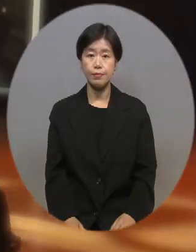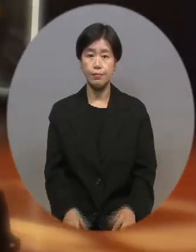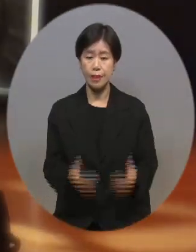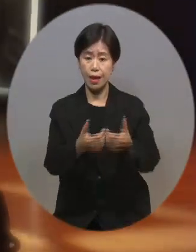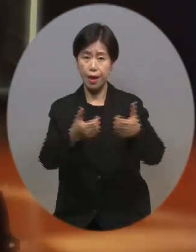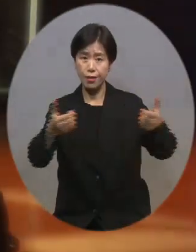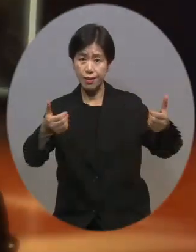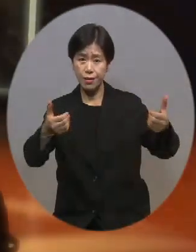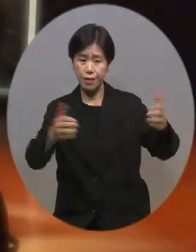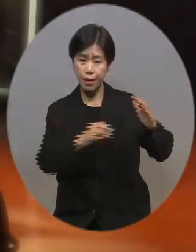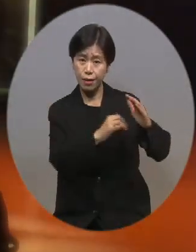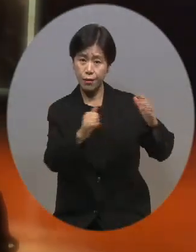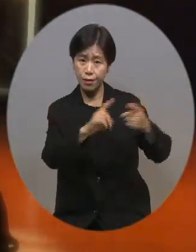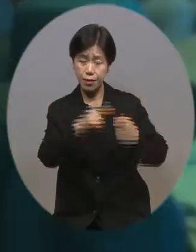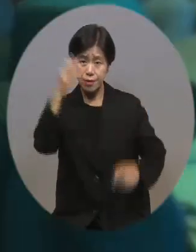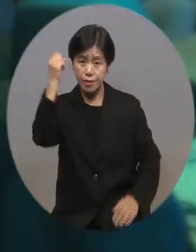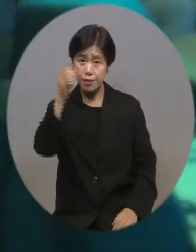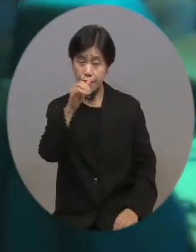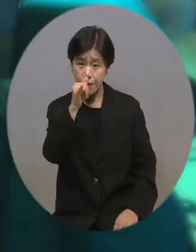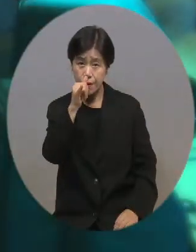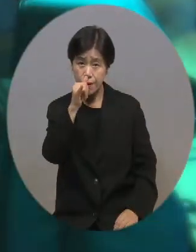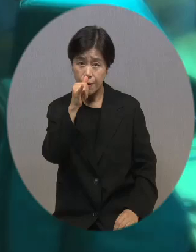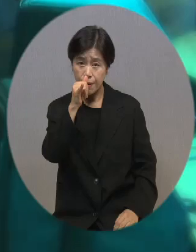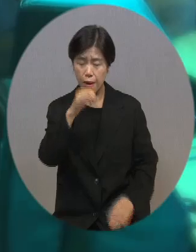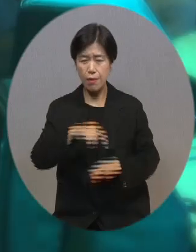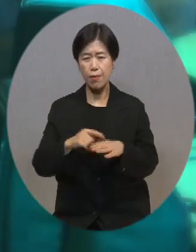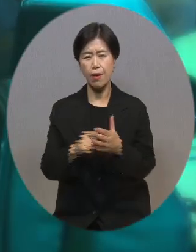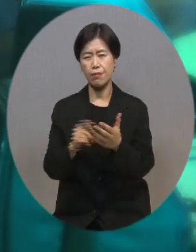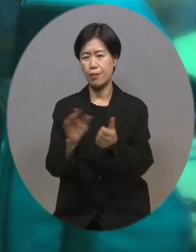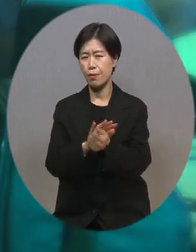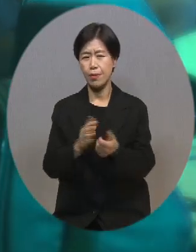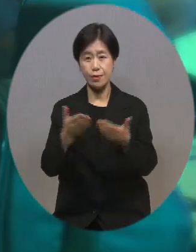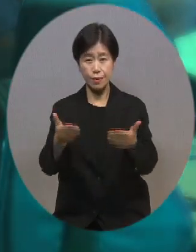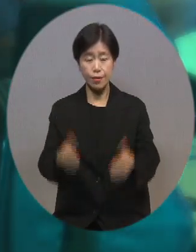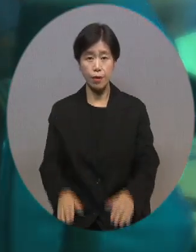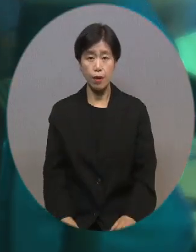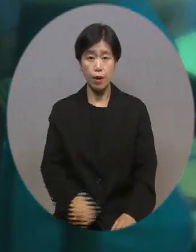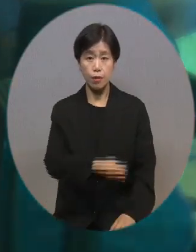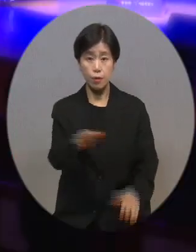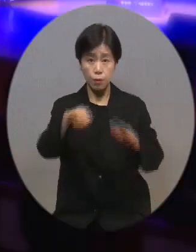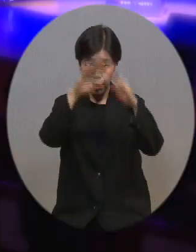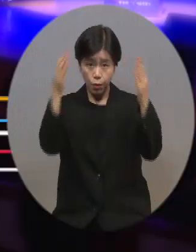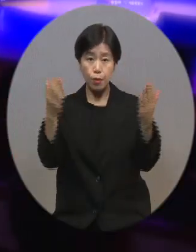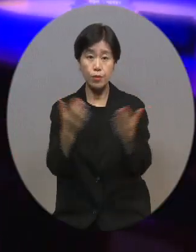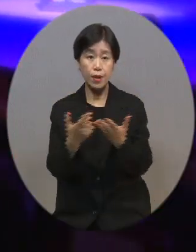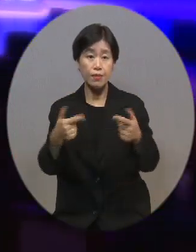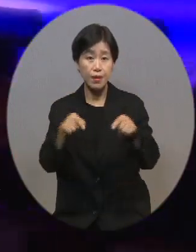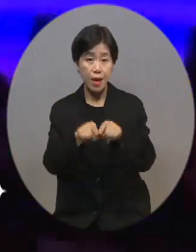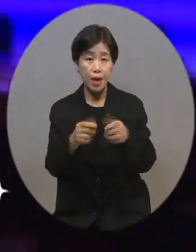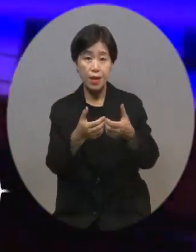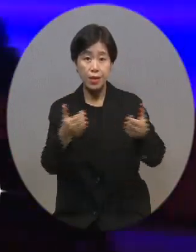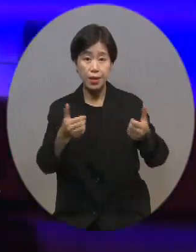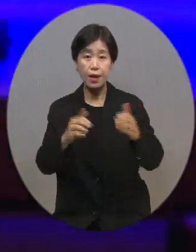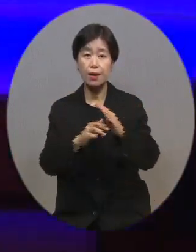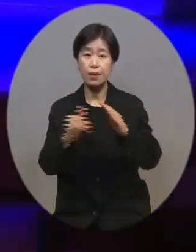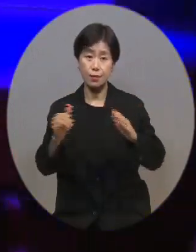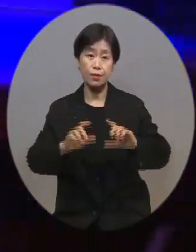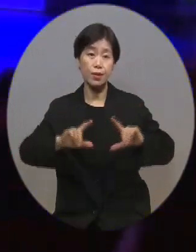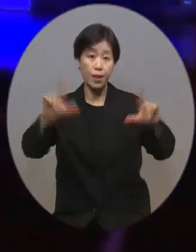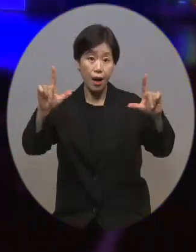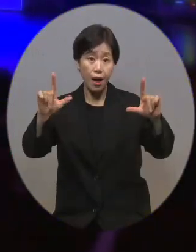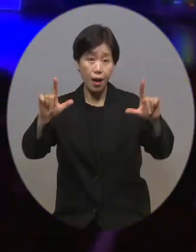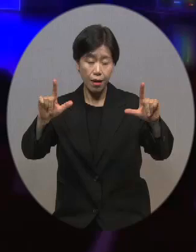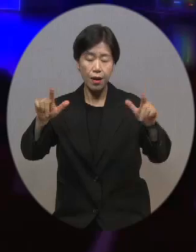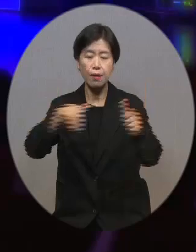헤어진 가족을 기억하고 이산의 아픔을 위로합니다. 우리가 모두 함께하는 이산 가족의 날, 그 현장을